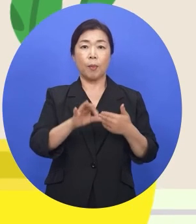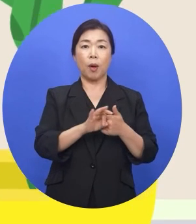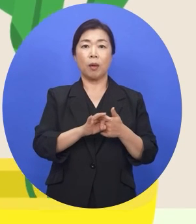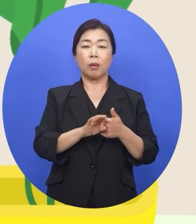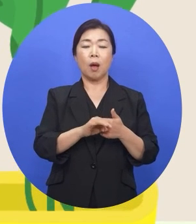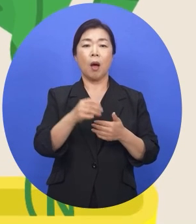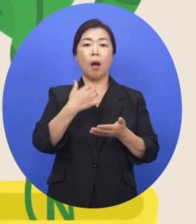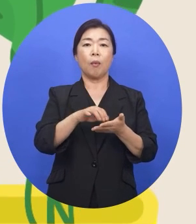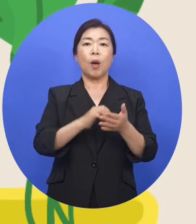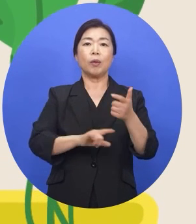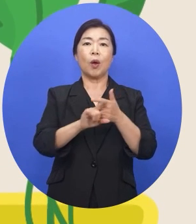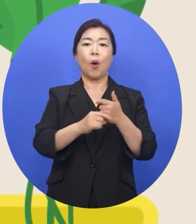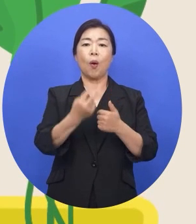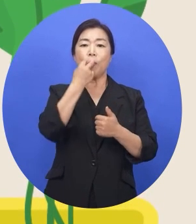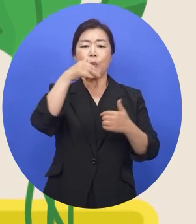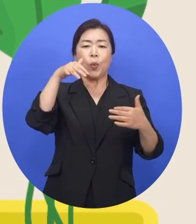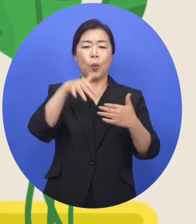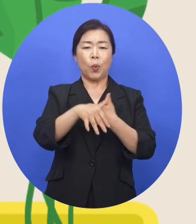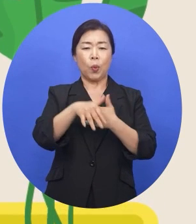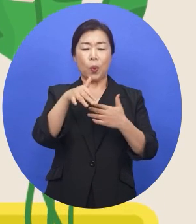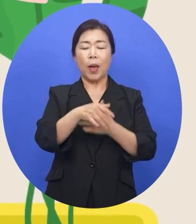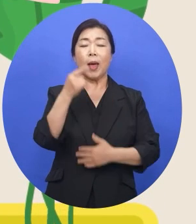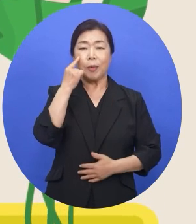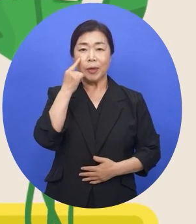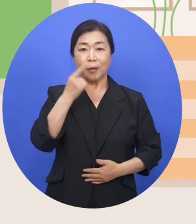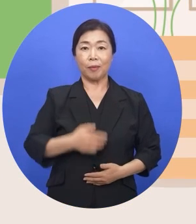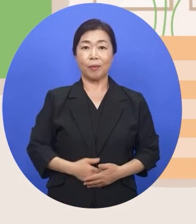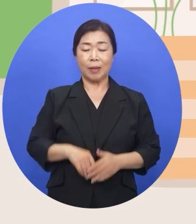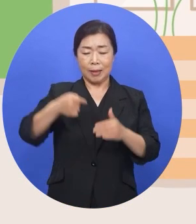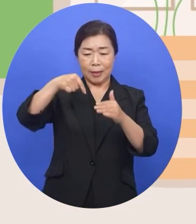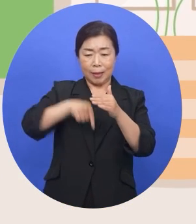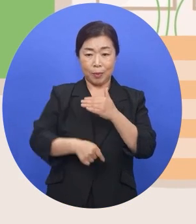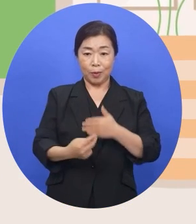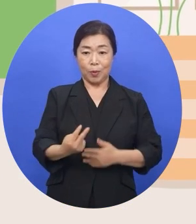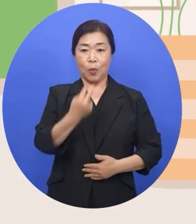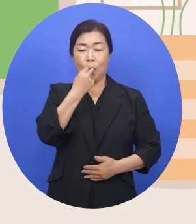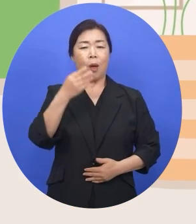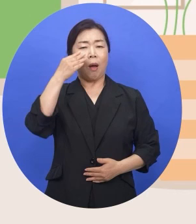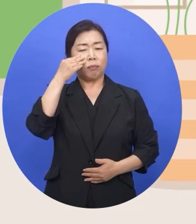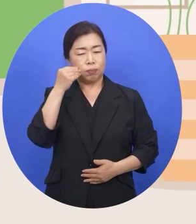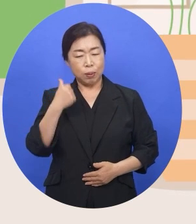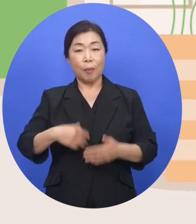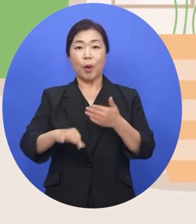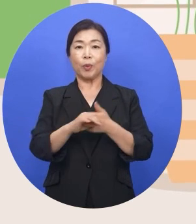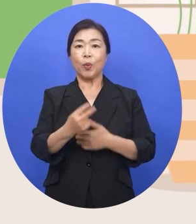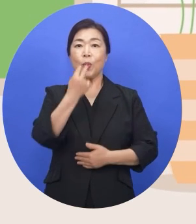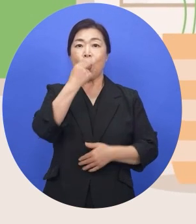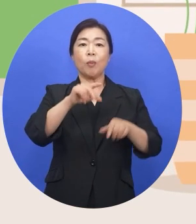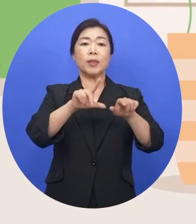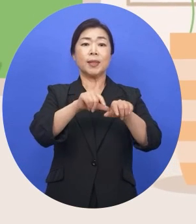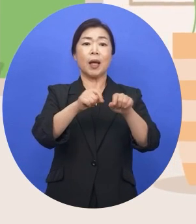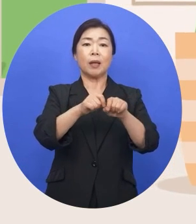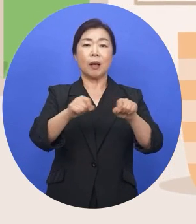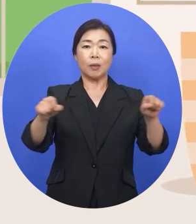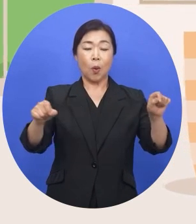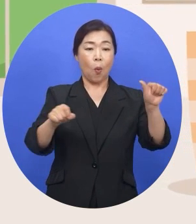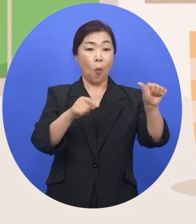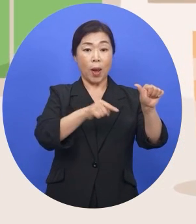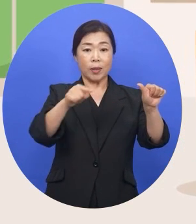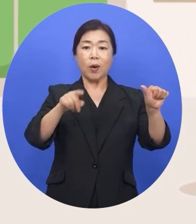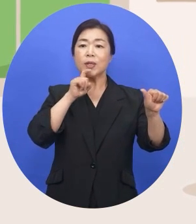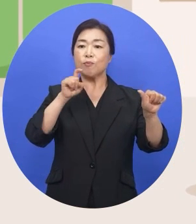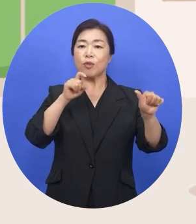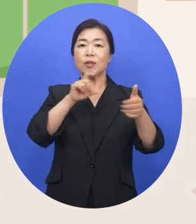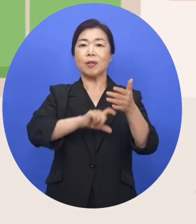더 깊은 호흡을 반복해보세요. 깊은 호흡이 익숙해지면 호흡 시간을 5에서